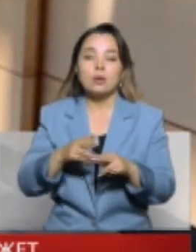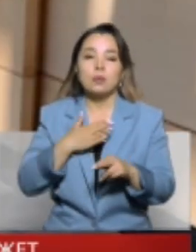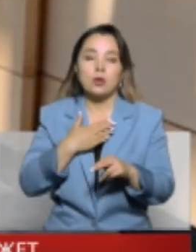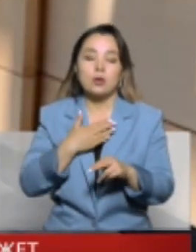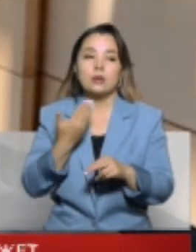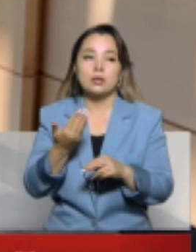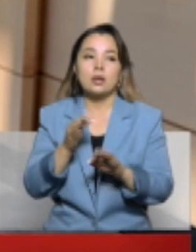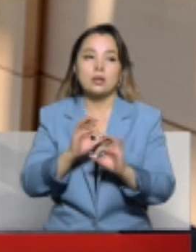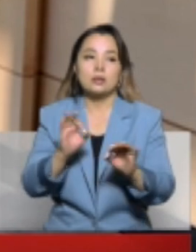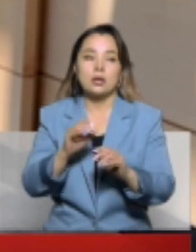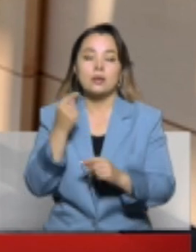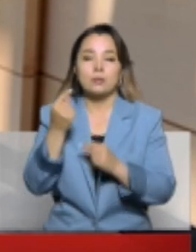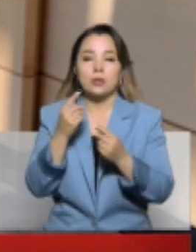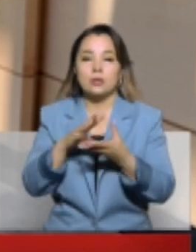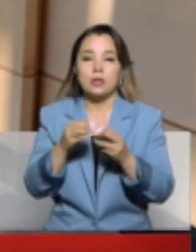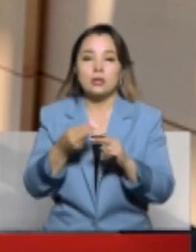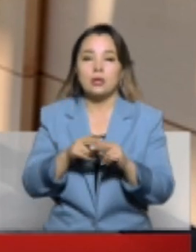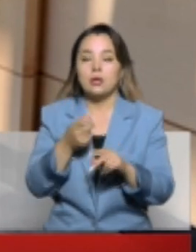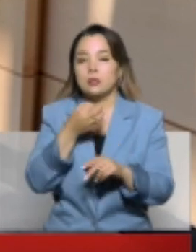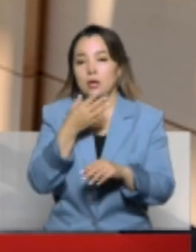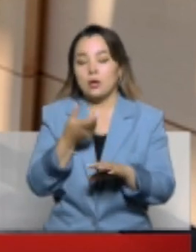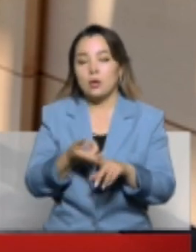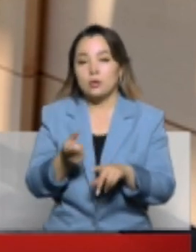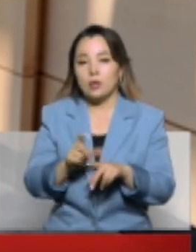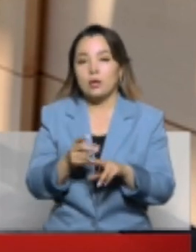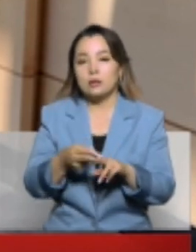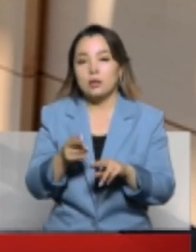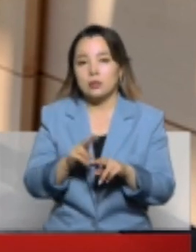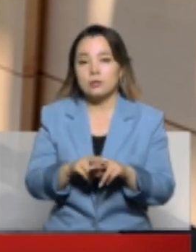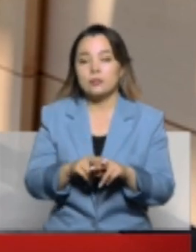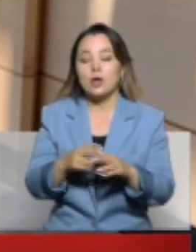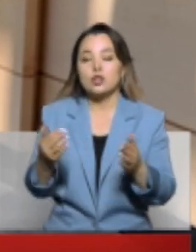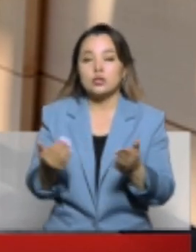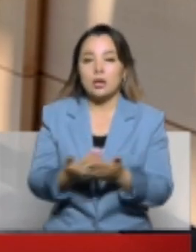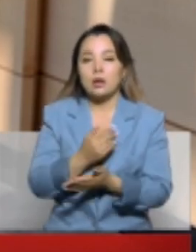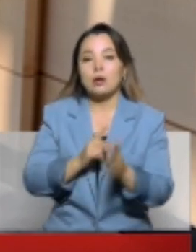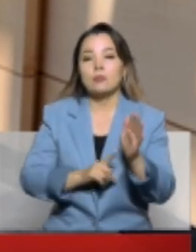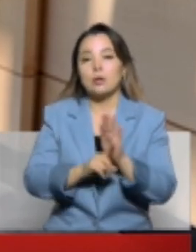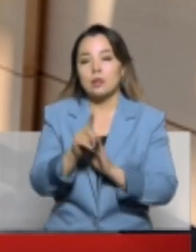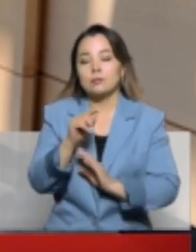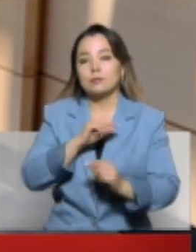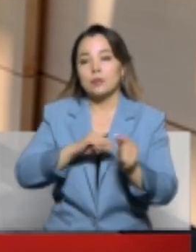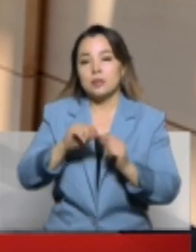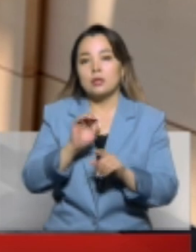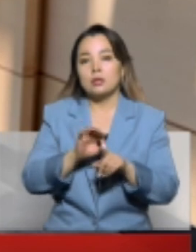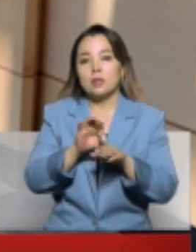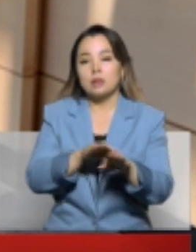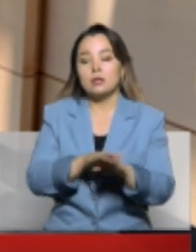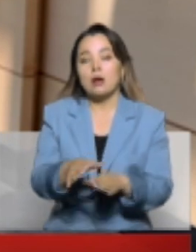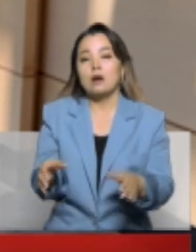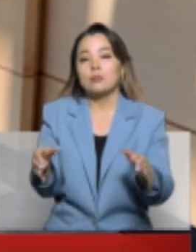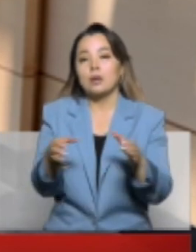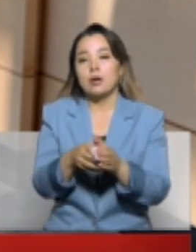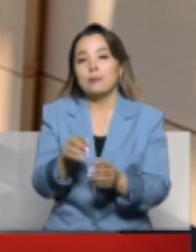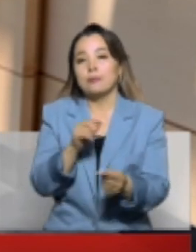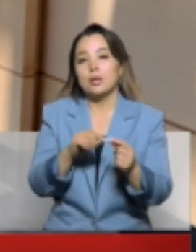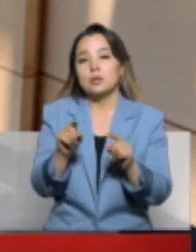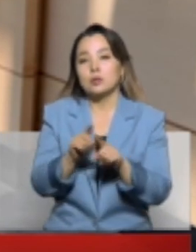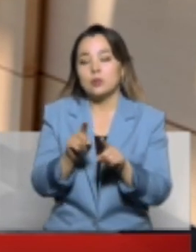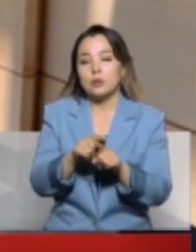осы методологияның ең ұнайтын себебі, ол жаңадан басталған бизнеспен корпорацияның